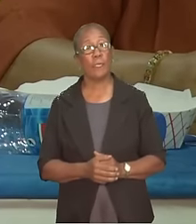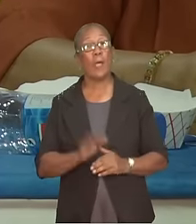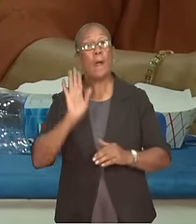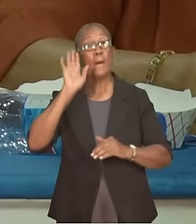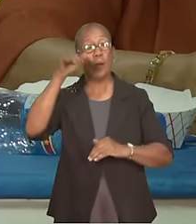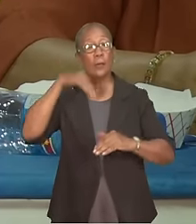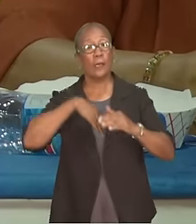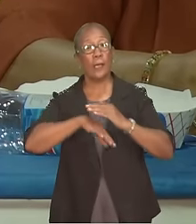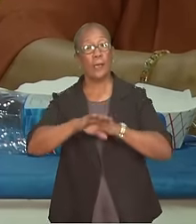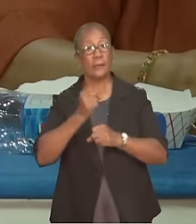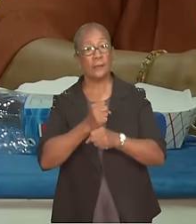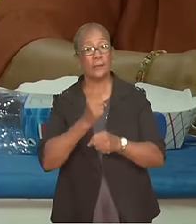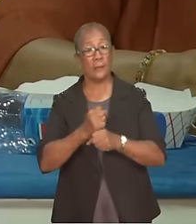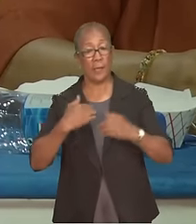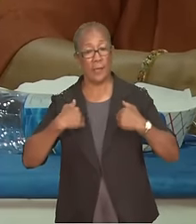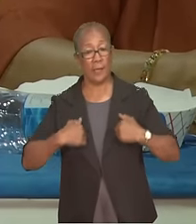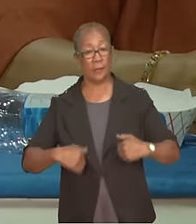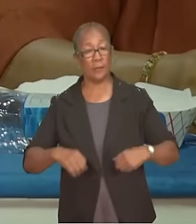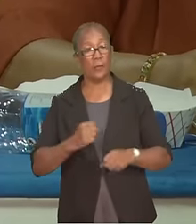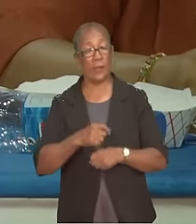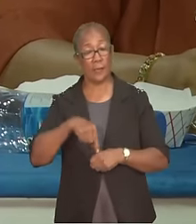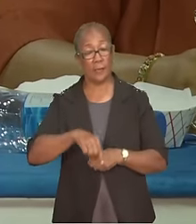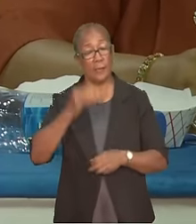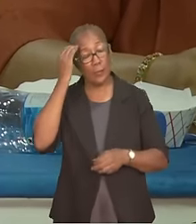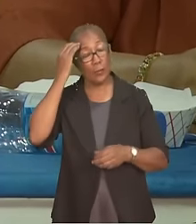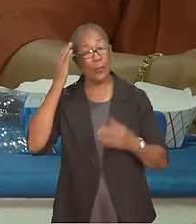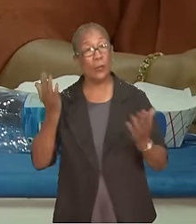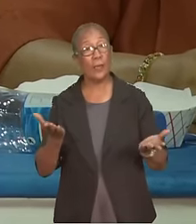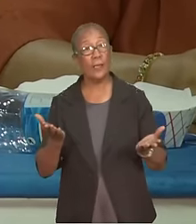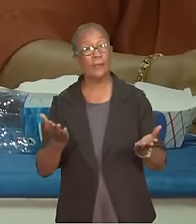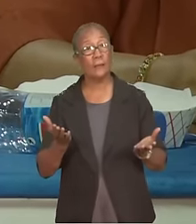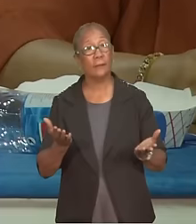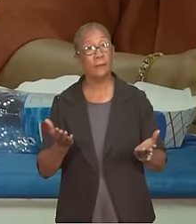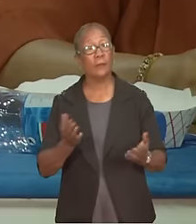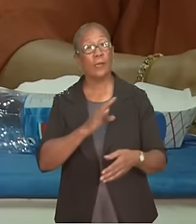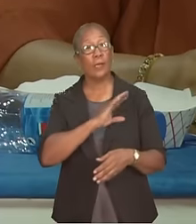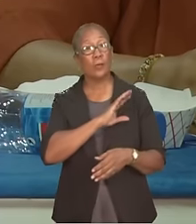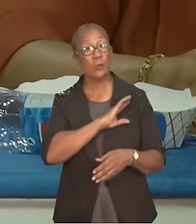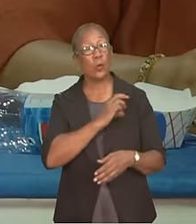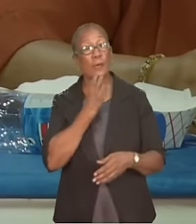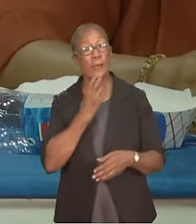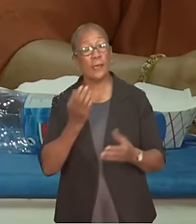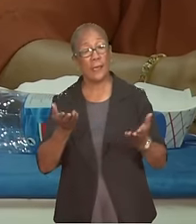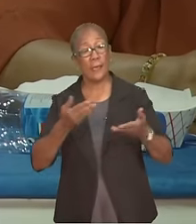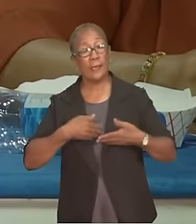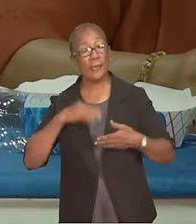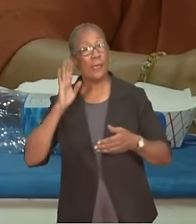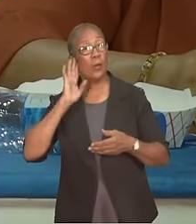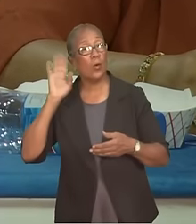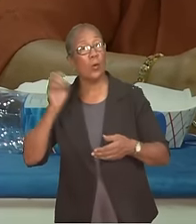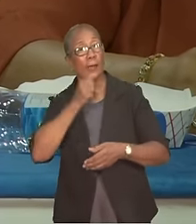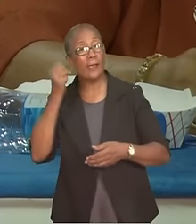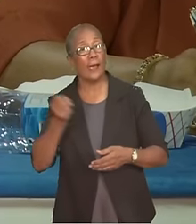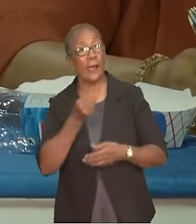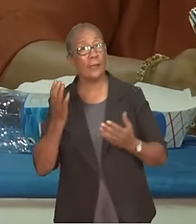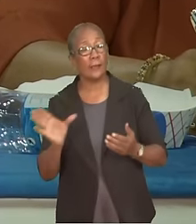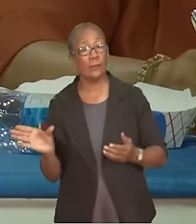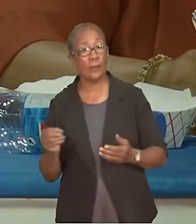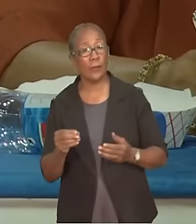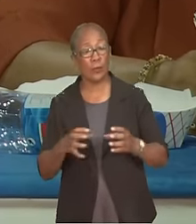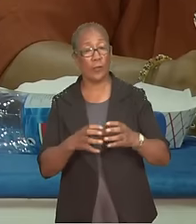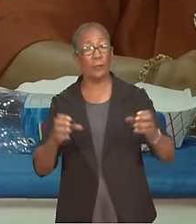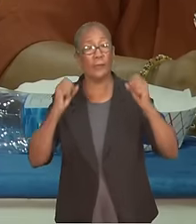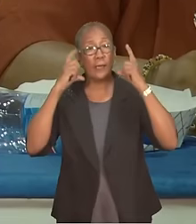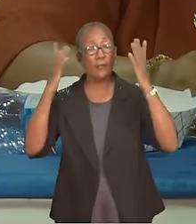buitenlandse arbeiders is een bekende. Is ook een klacht die we hebben gehoord vanuit het